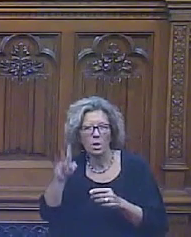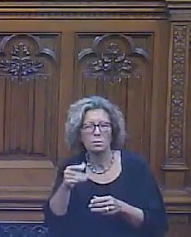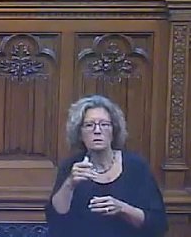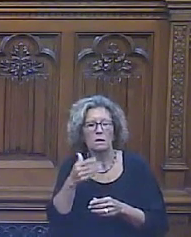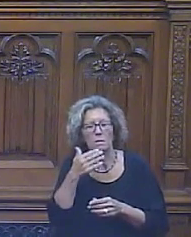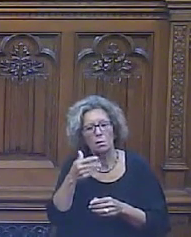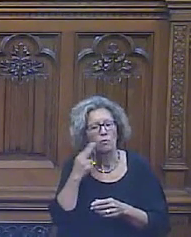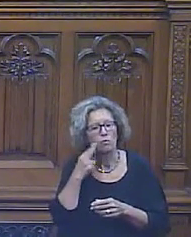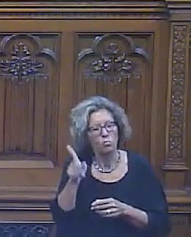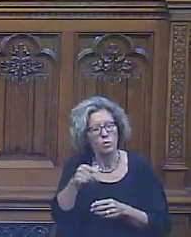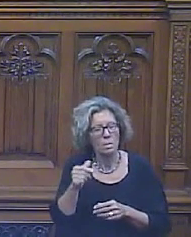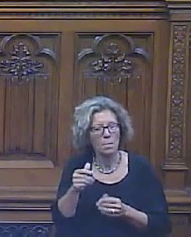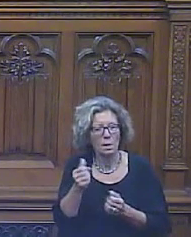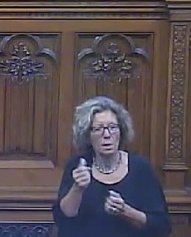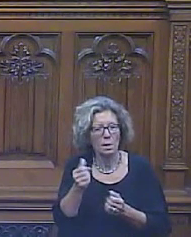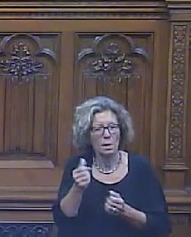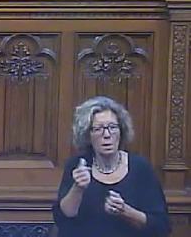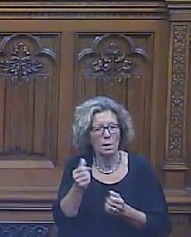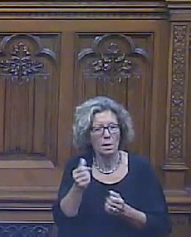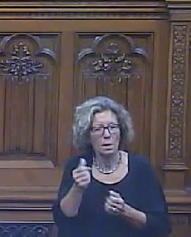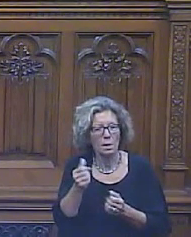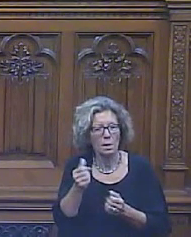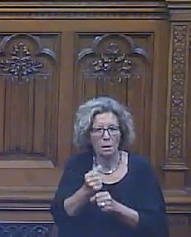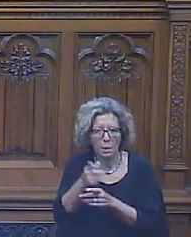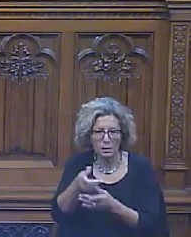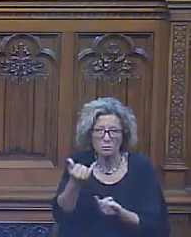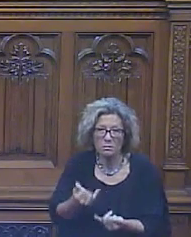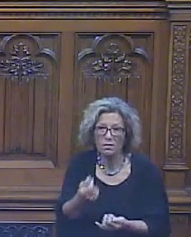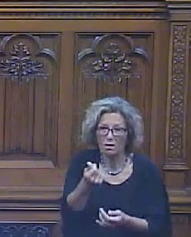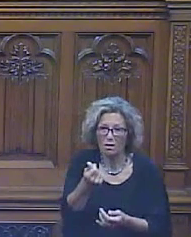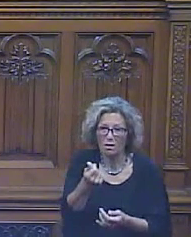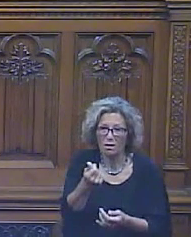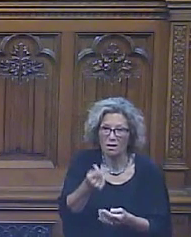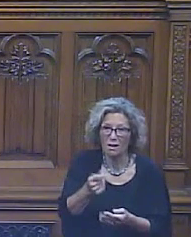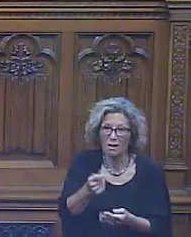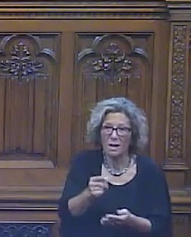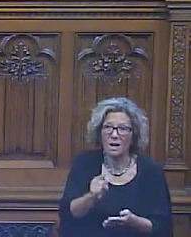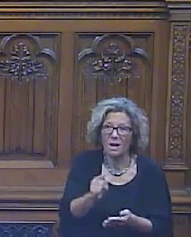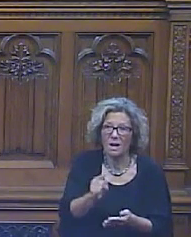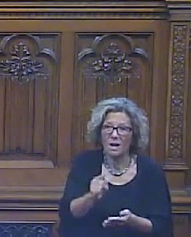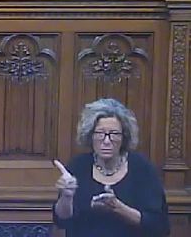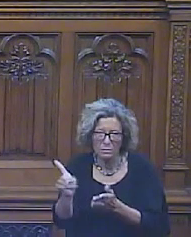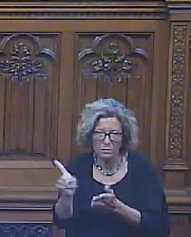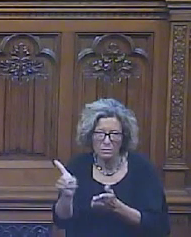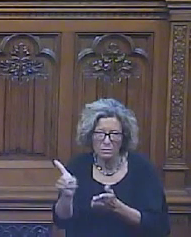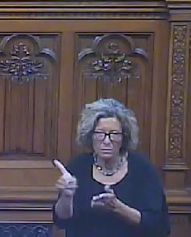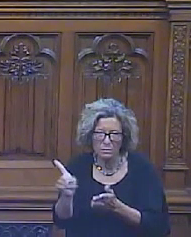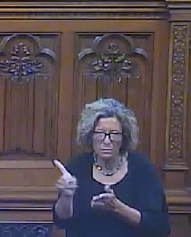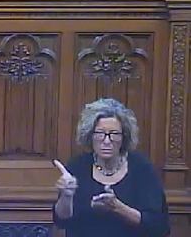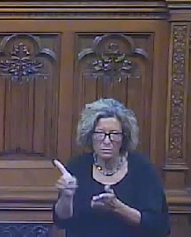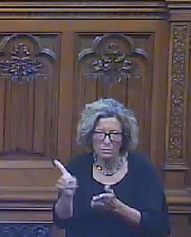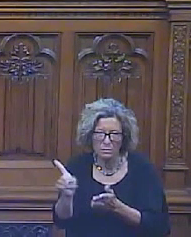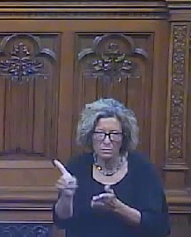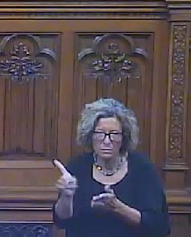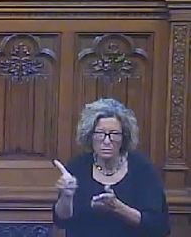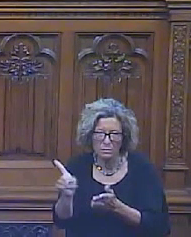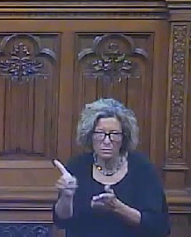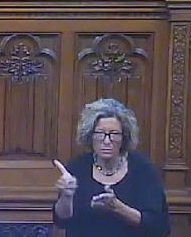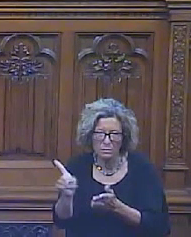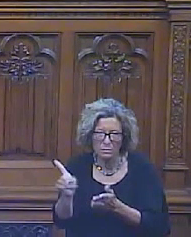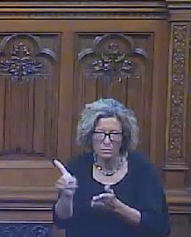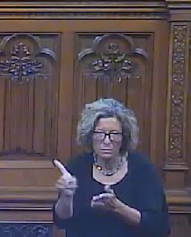man Steuer spart. Ja, das Geld fehlt uns nämlich im Sozialtopf, dass die Eurokraten sitzen und dann die Leute, die